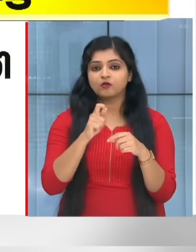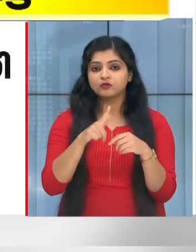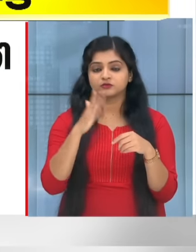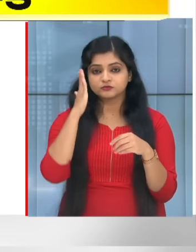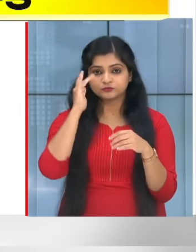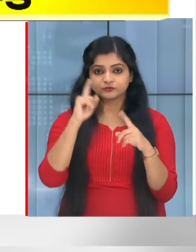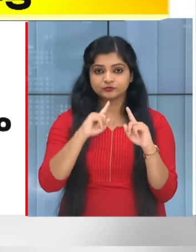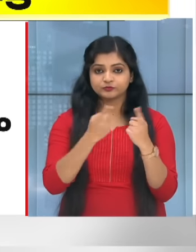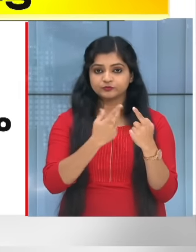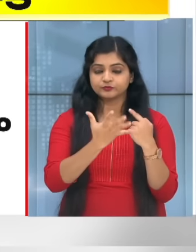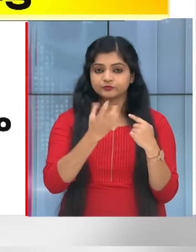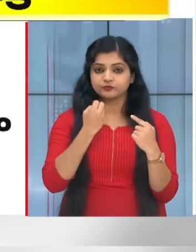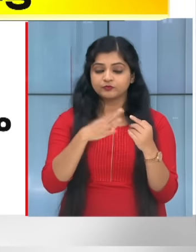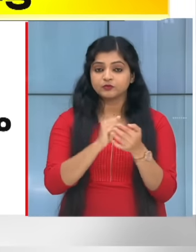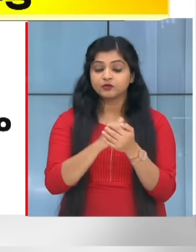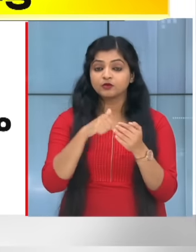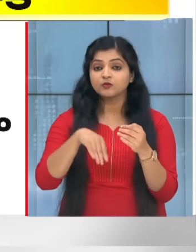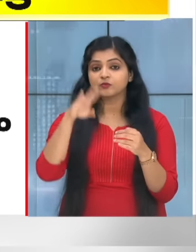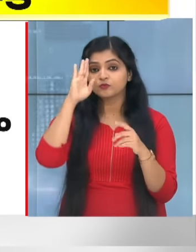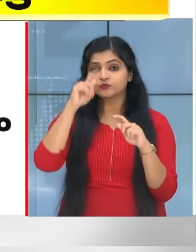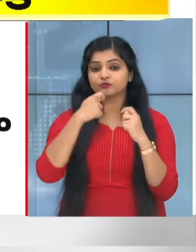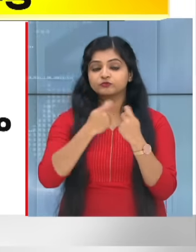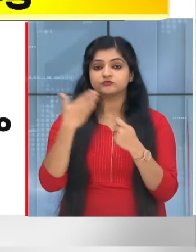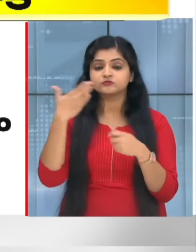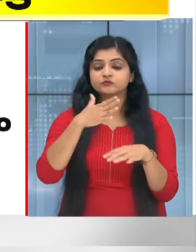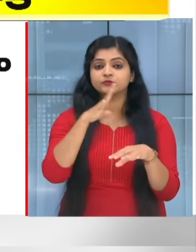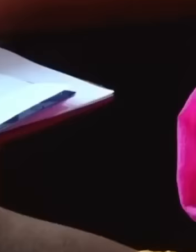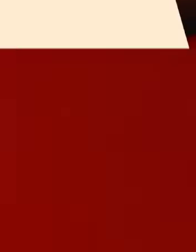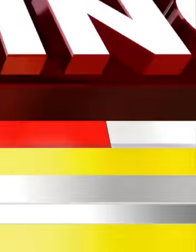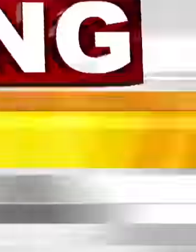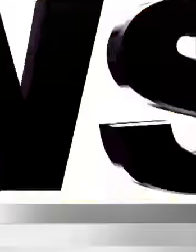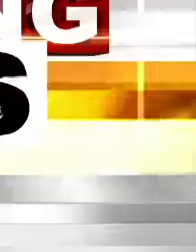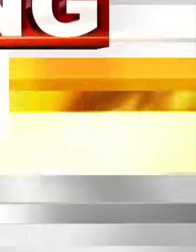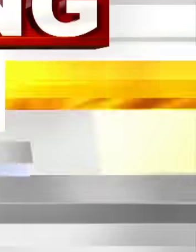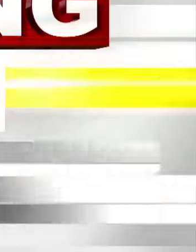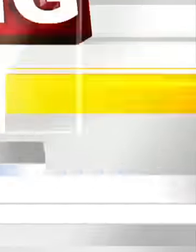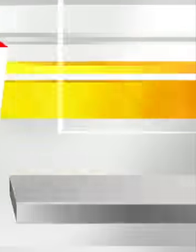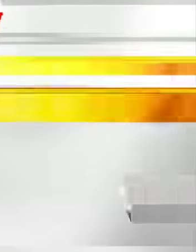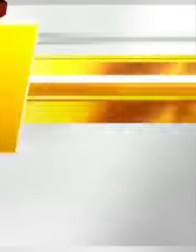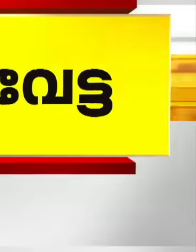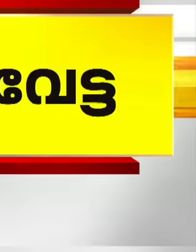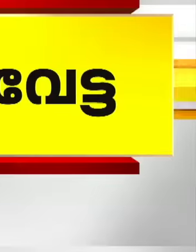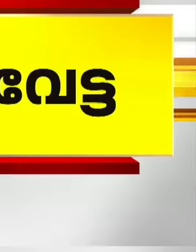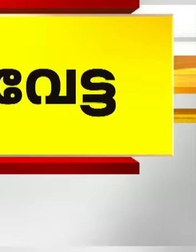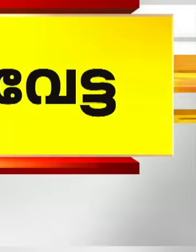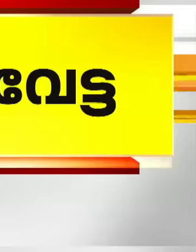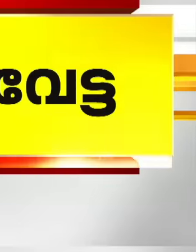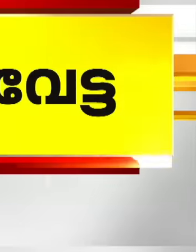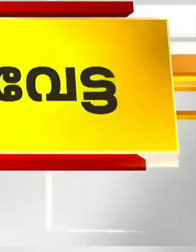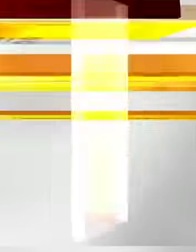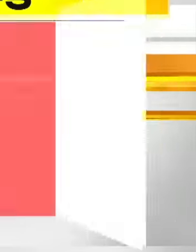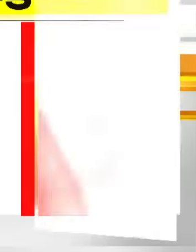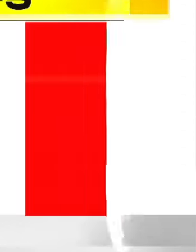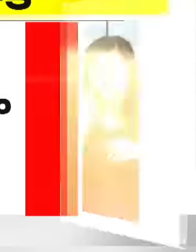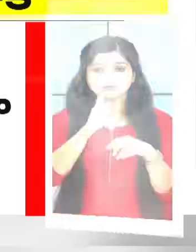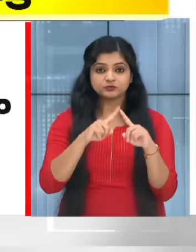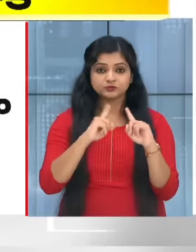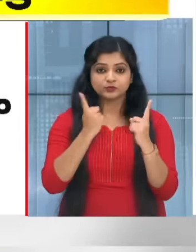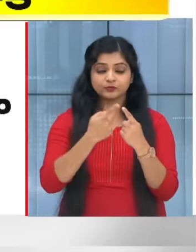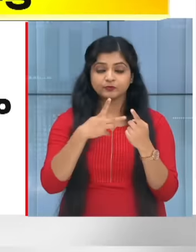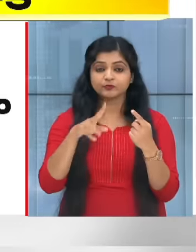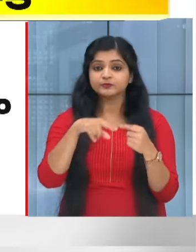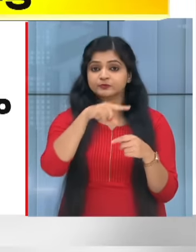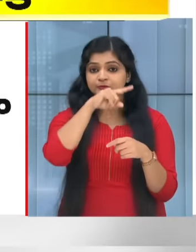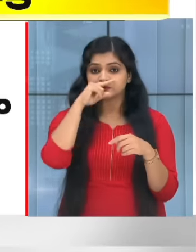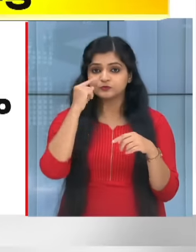ഇപ്പോൾ ഇവരെ 20 ഗ്രാം MDMAയുമായി കസ്റ്റഡിയിൽ എടുത്തിട്ടുള്ളത്. പ്രധാനമായും ലോഡ്ജുകളൊക്കെ കേന്ദ്രീകരിച്ചുകൊണ്ട് തന്നെ പോലീസിന്റെ മയക്കുമരുന്ന്